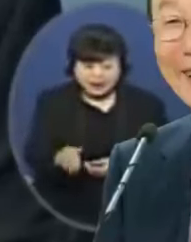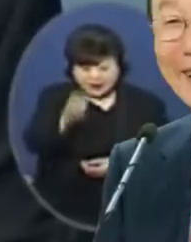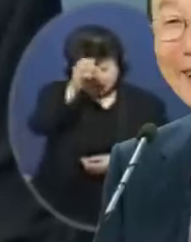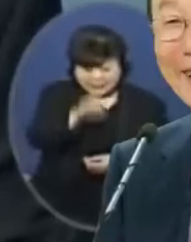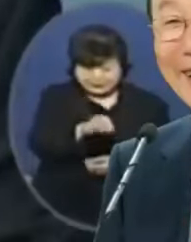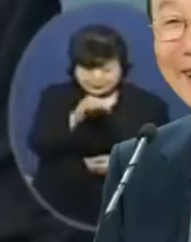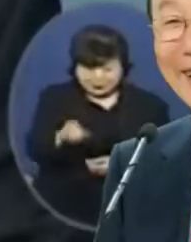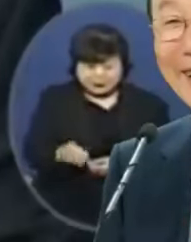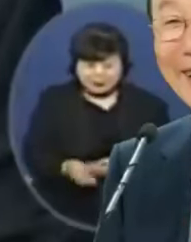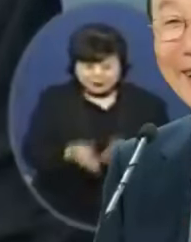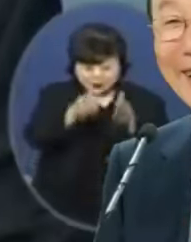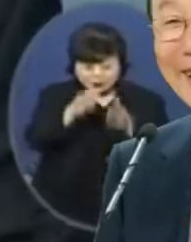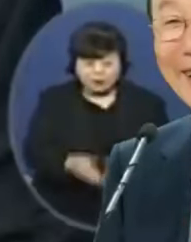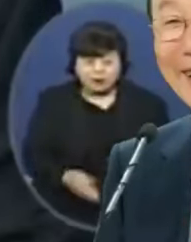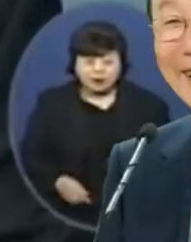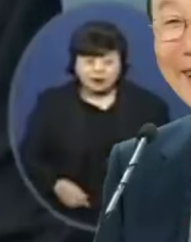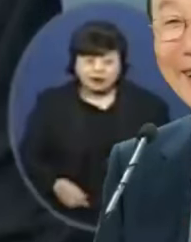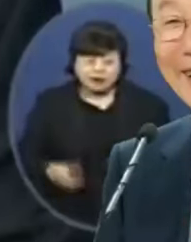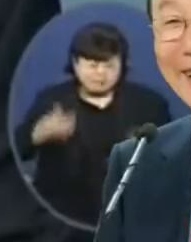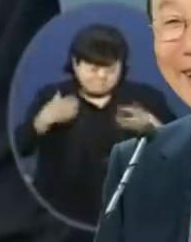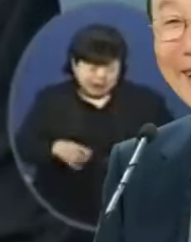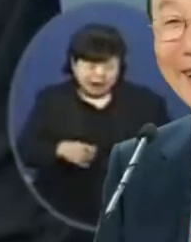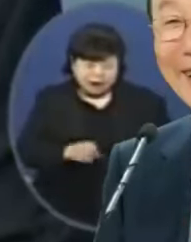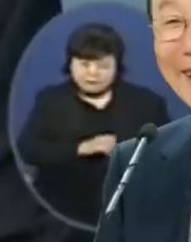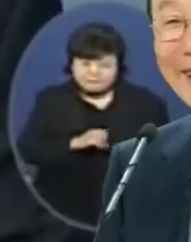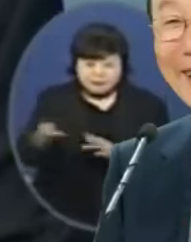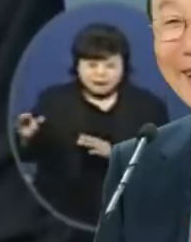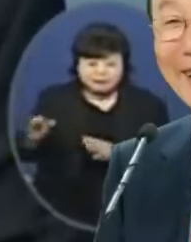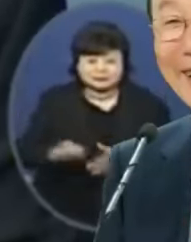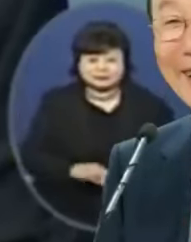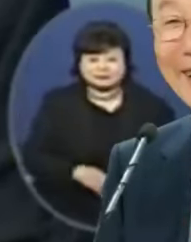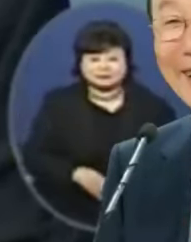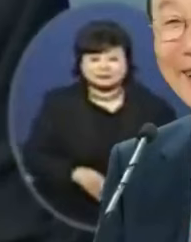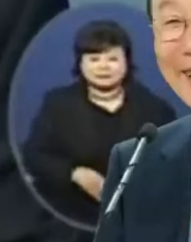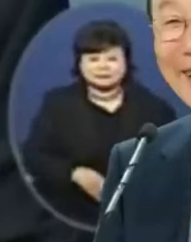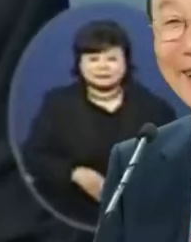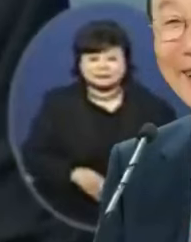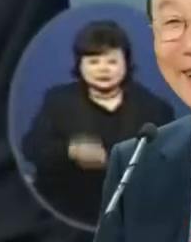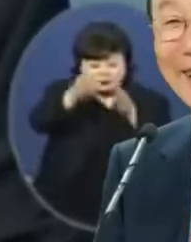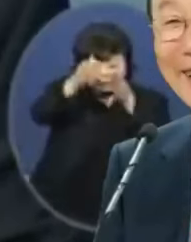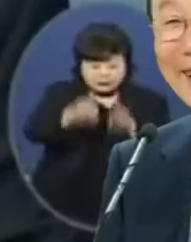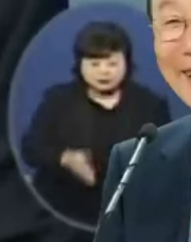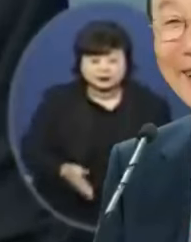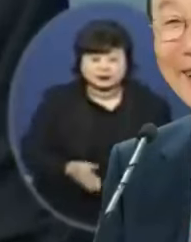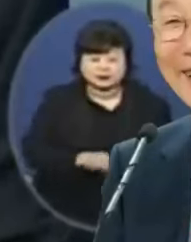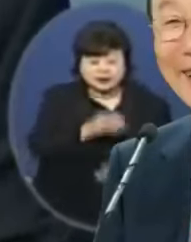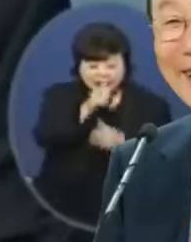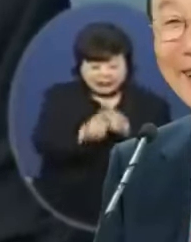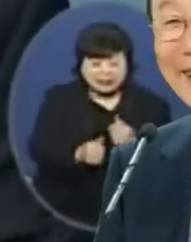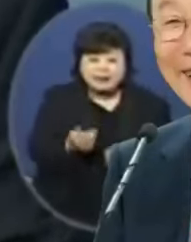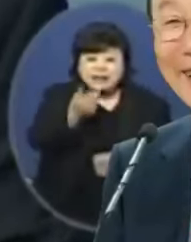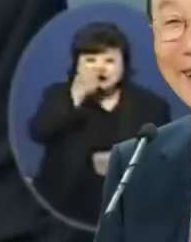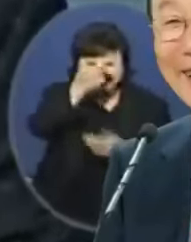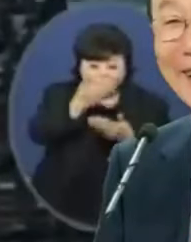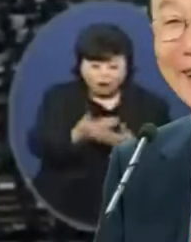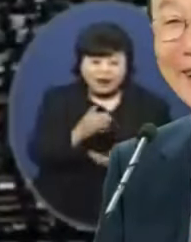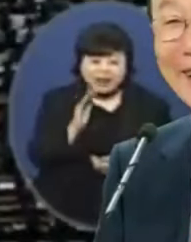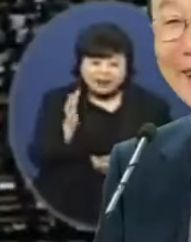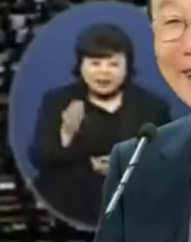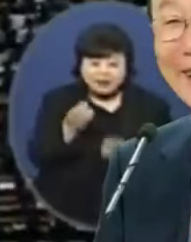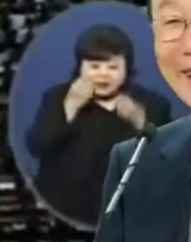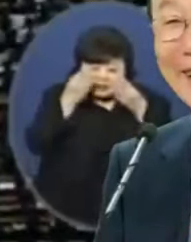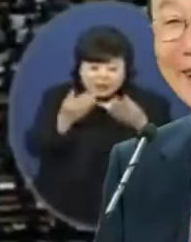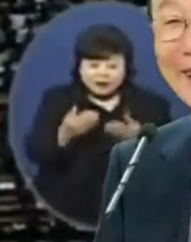십자가에 부딪혀 산산조각이 나고 마는 것입니다. 또 우리는 십자가를 통하여 하나님의 생명을 얻어서